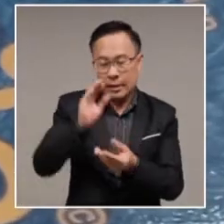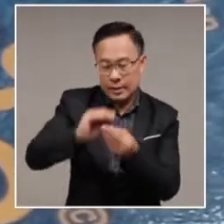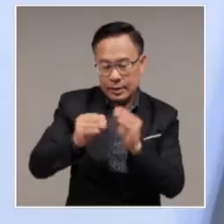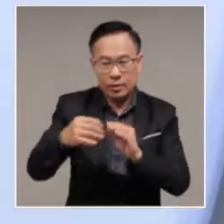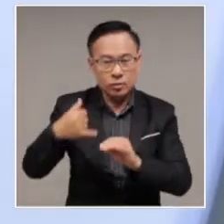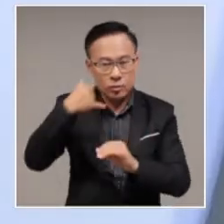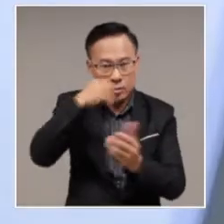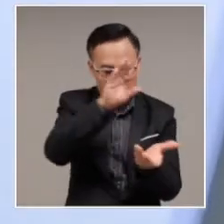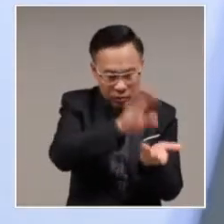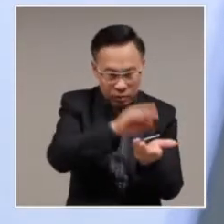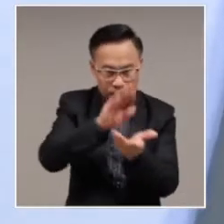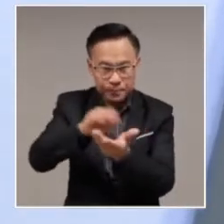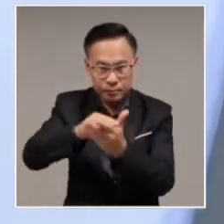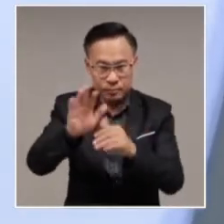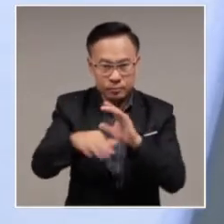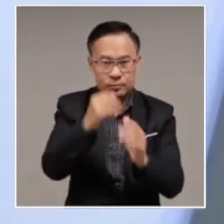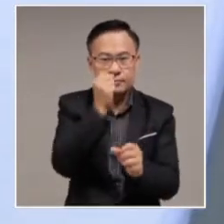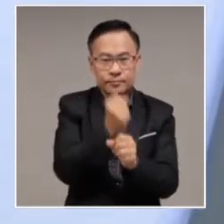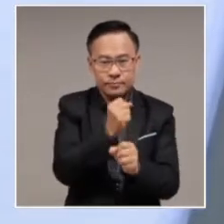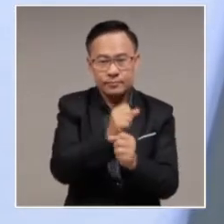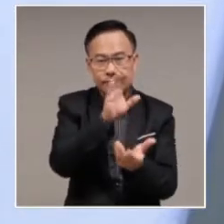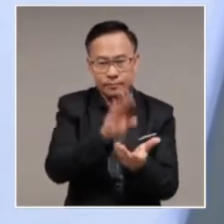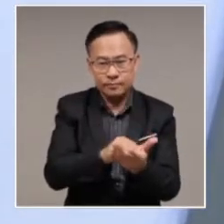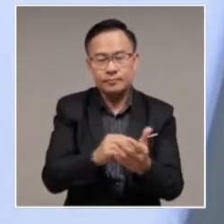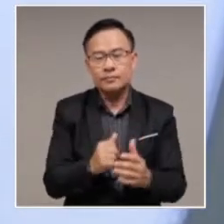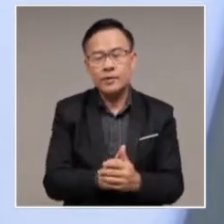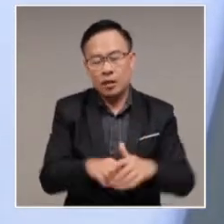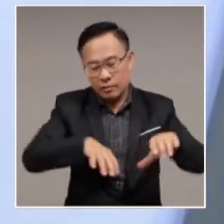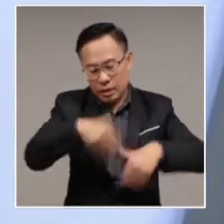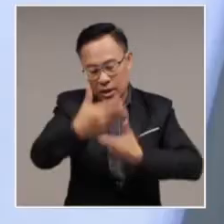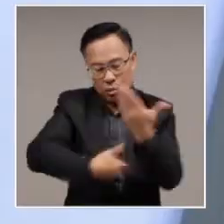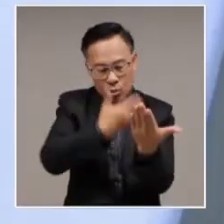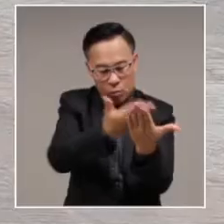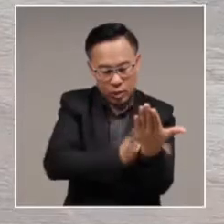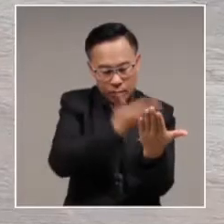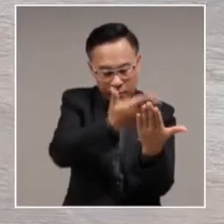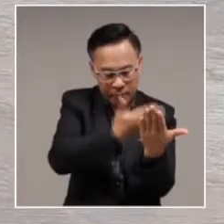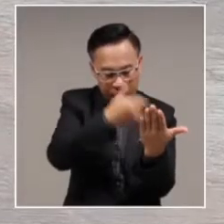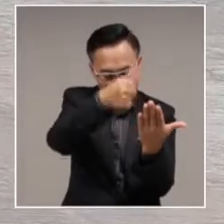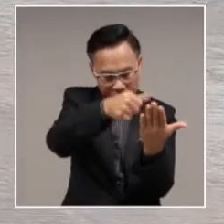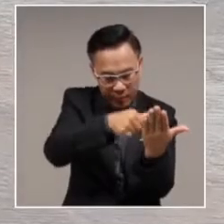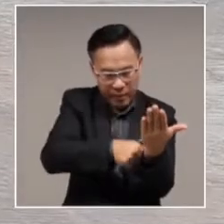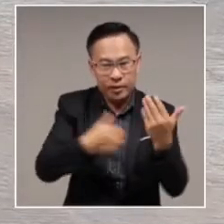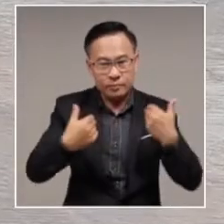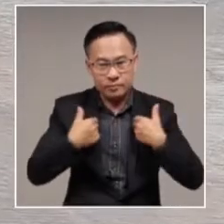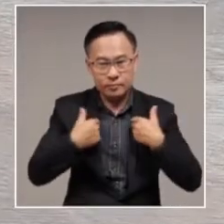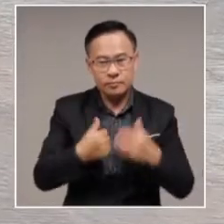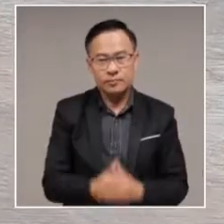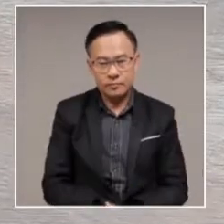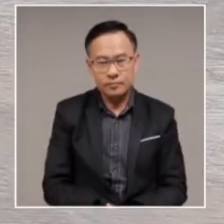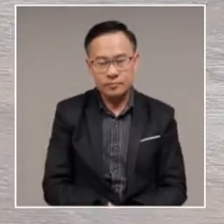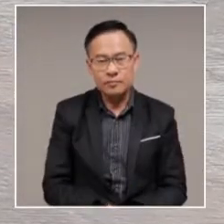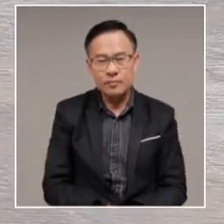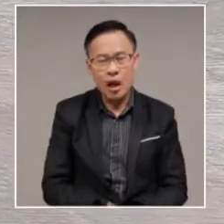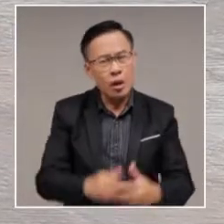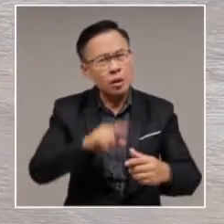ก็ถอดแล้วก็เก็บไว้ให้เขาม ีจัดแผงหวยบ้างนิดหน่อยอย่างเงี้ยค่ะเตรียมหวยให้ลูกค้า แล้วอย่